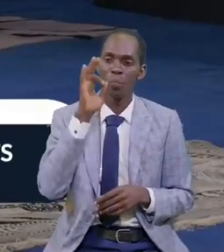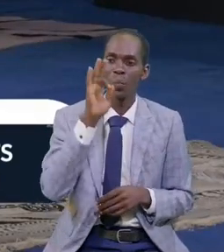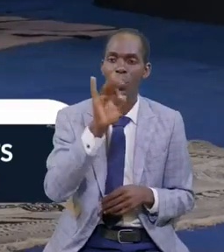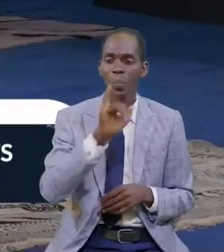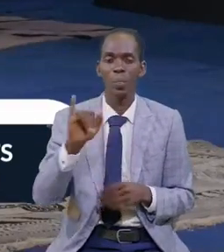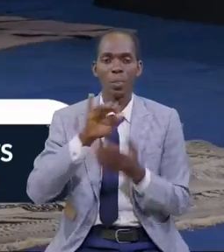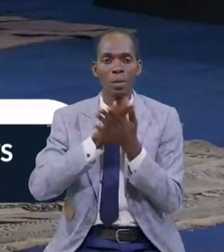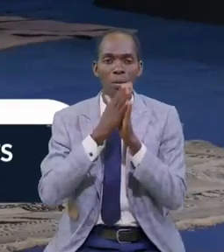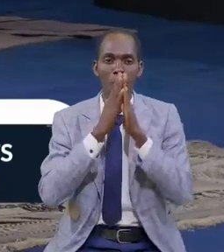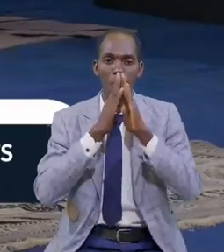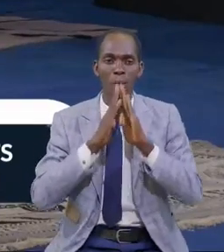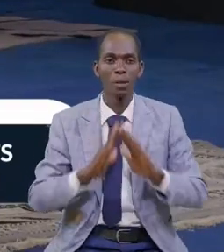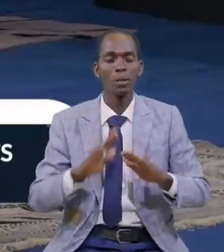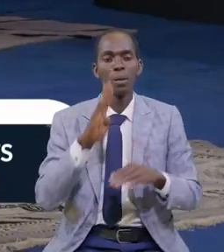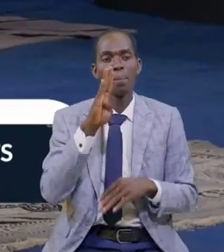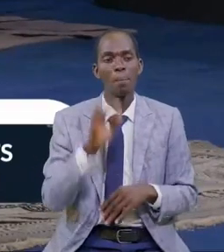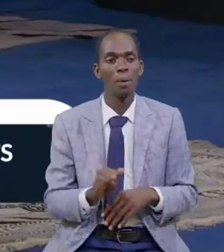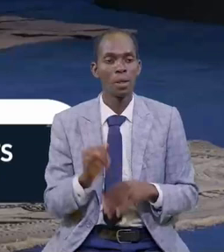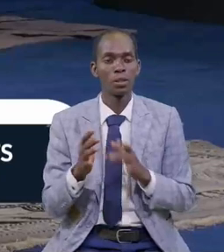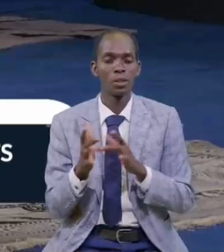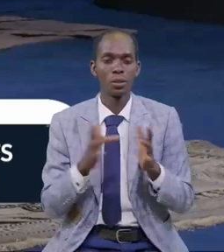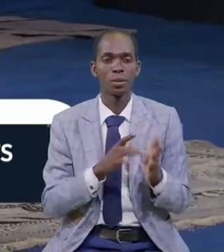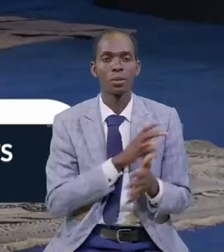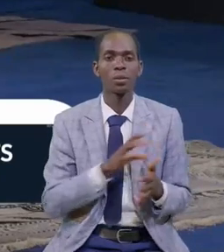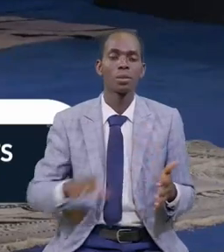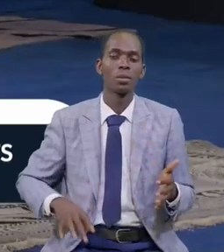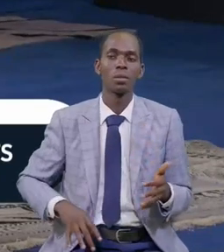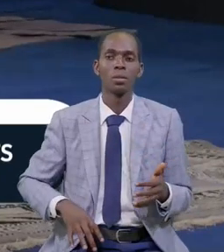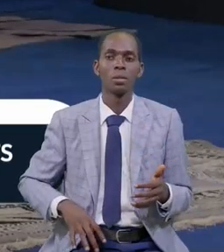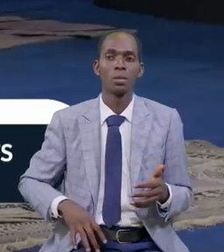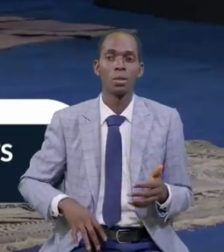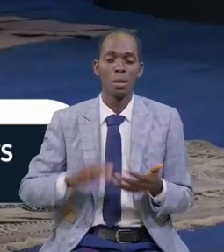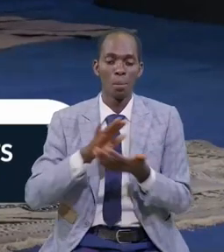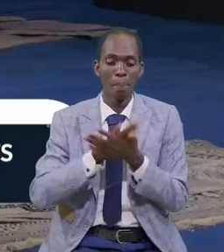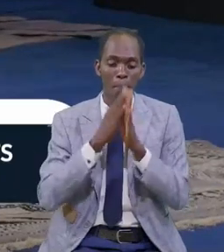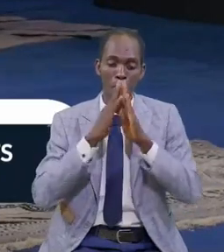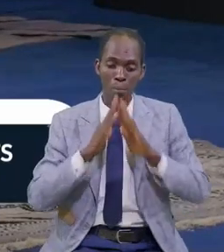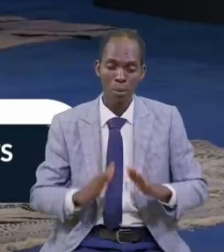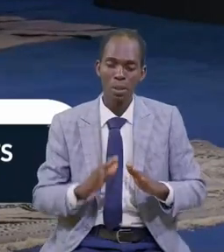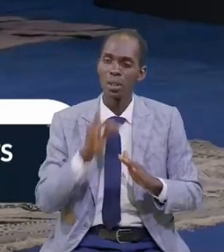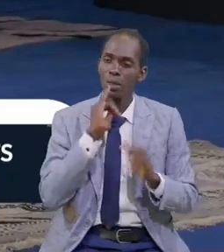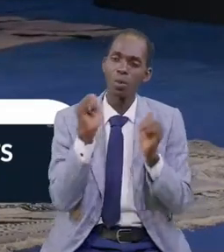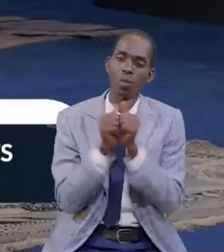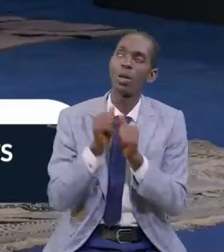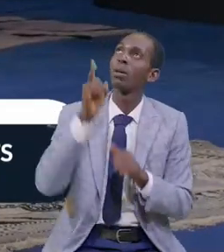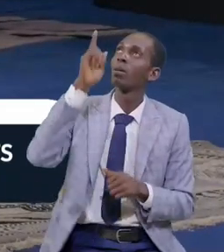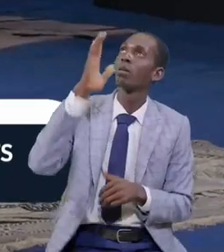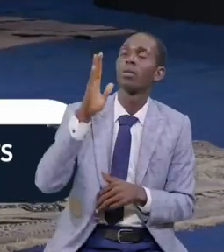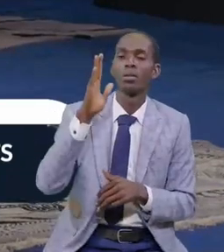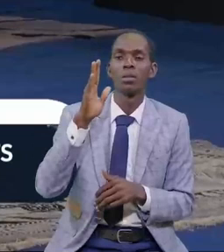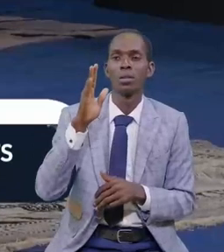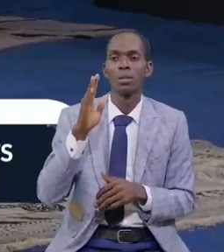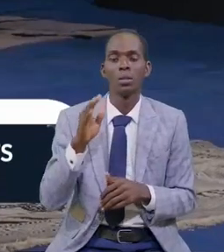annonçant la paix par jésus-chist la paix avec Dieu